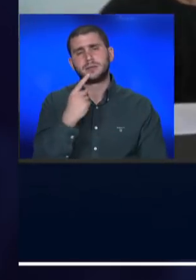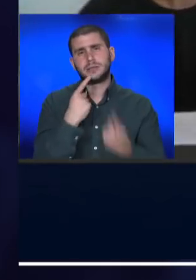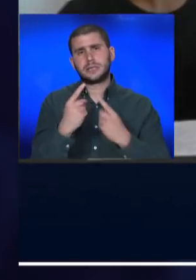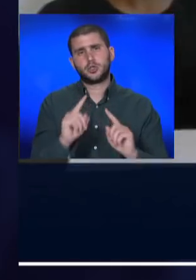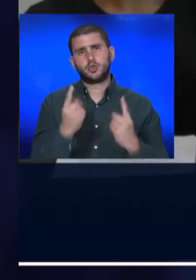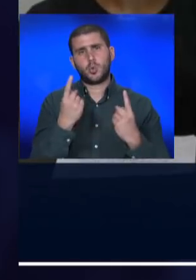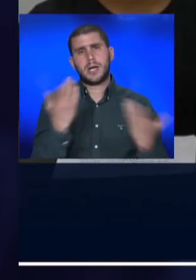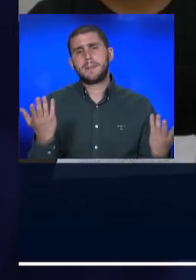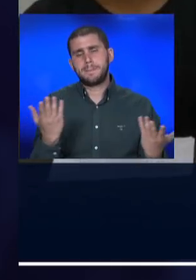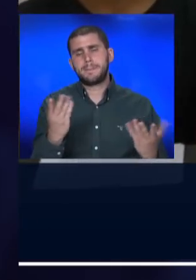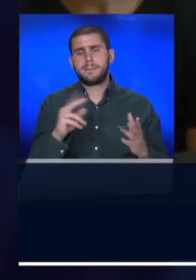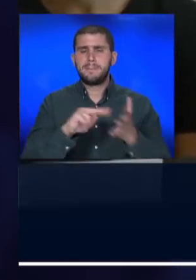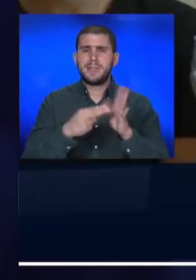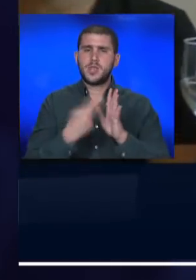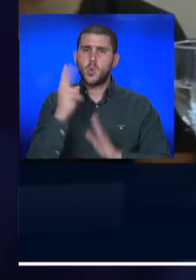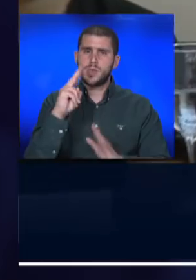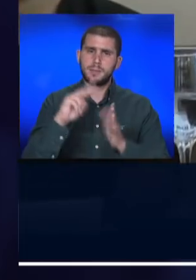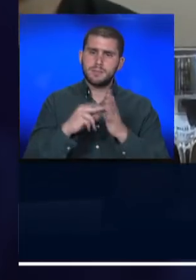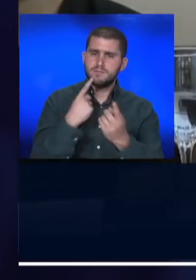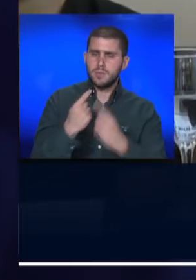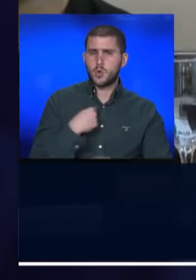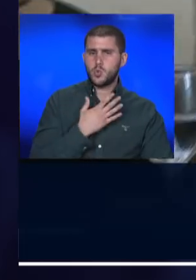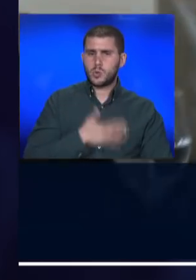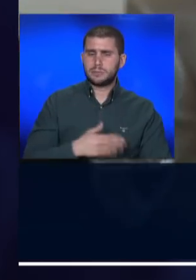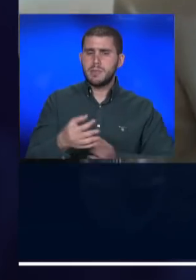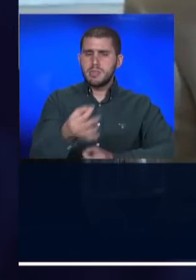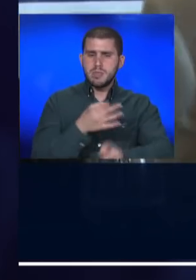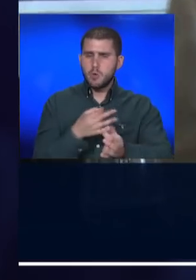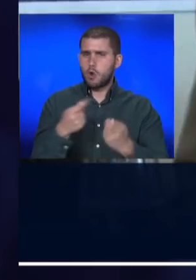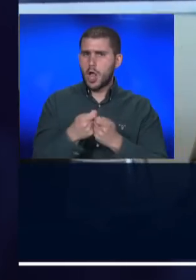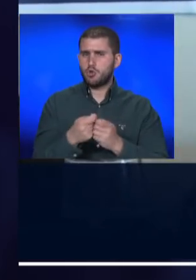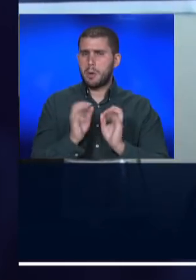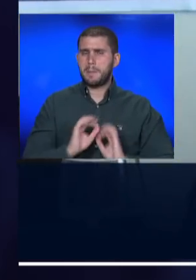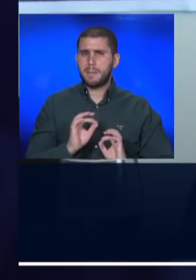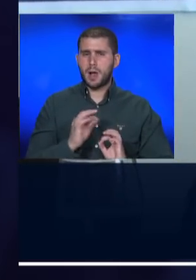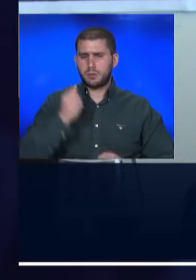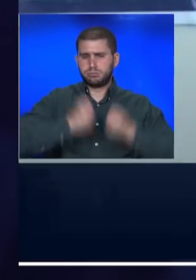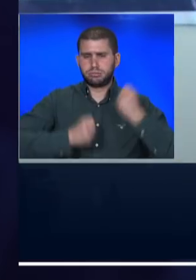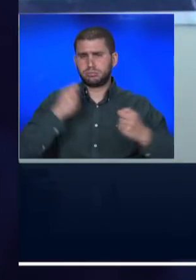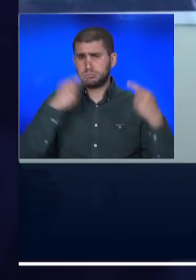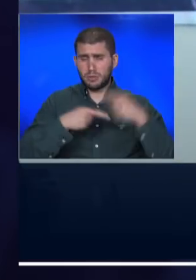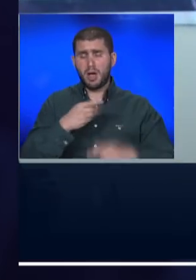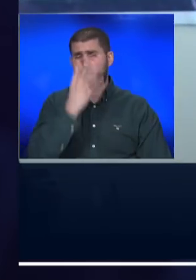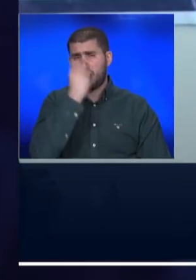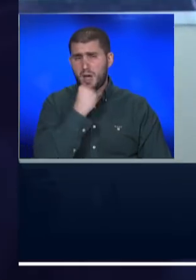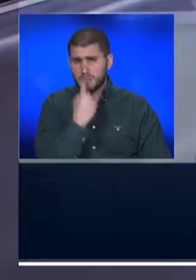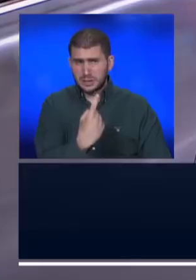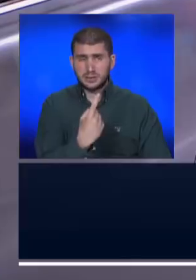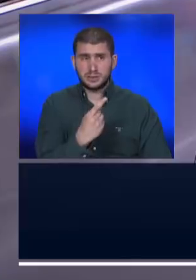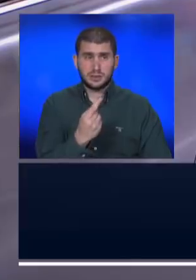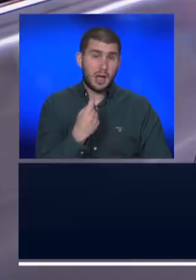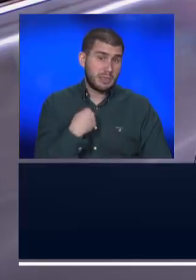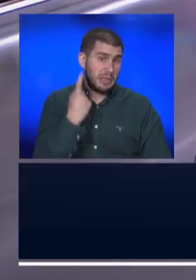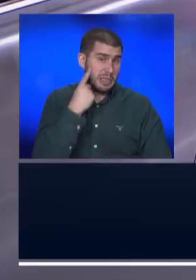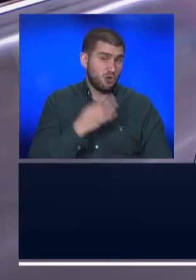מדיני, ברובד שבא ואומר, אנחנו רוצים משהו בתמורה שלא קשור לחילופי אש האלה. חמאס, אני, להערכתי, אולי גל חושב